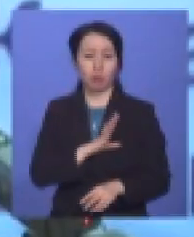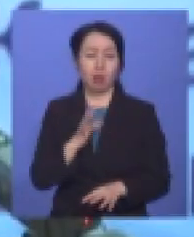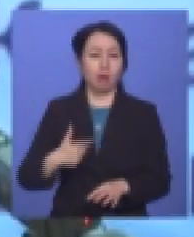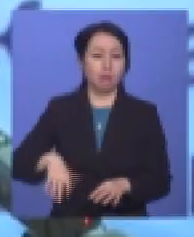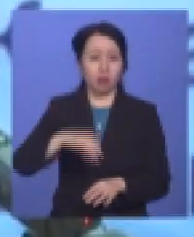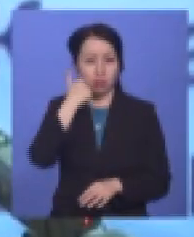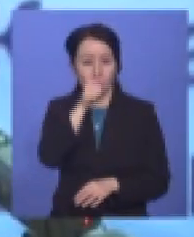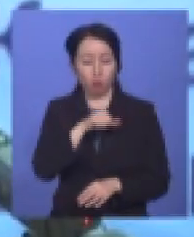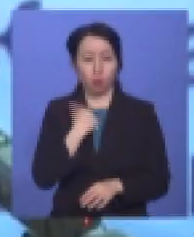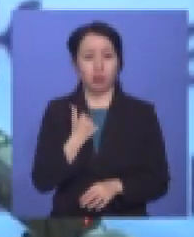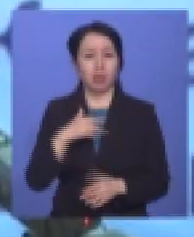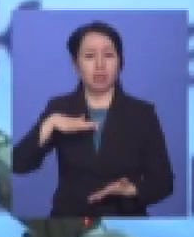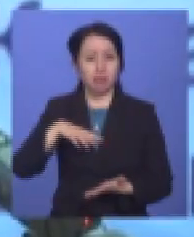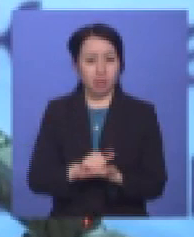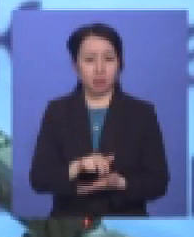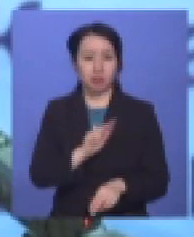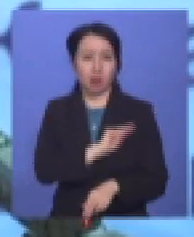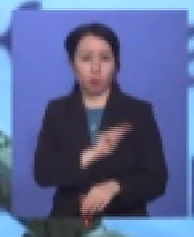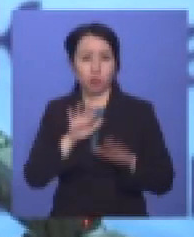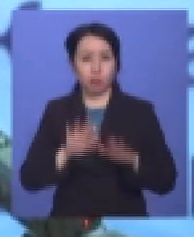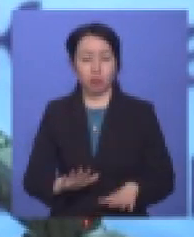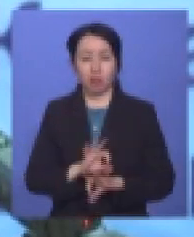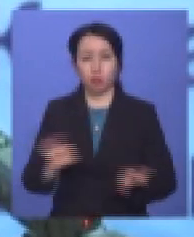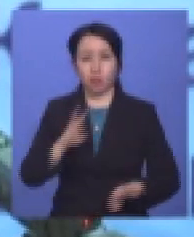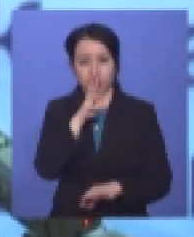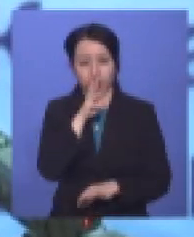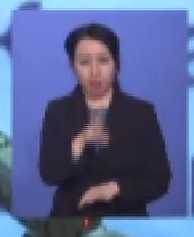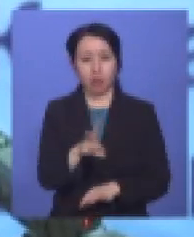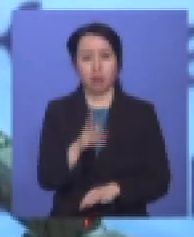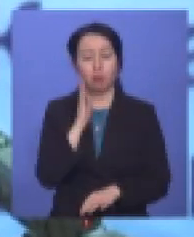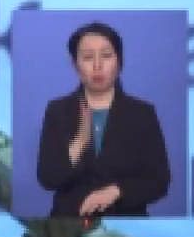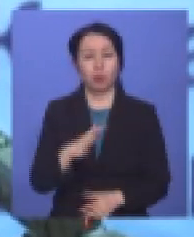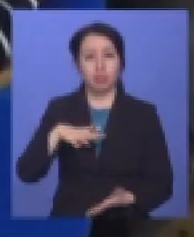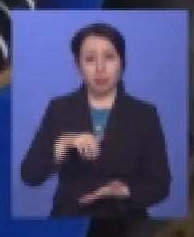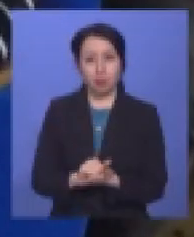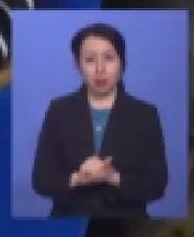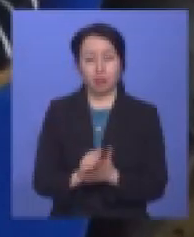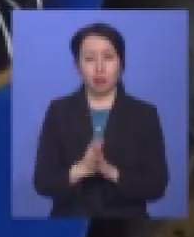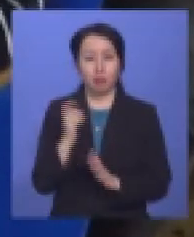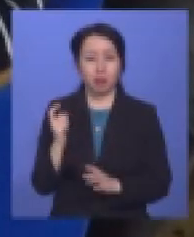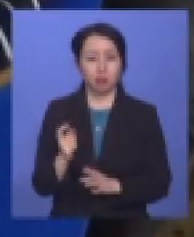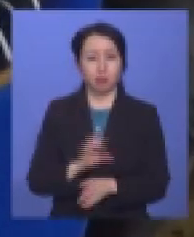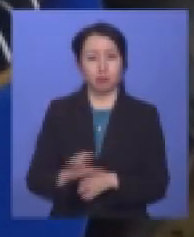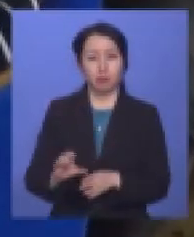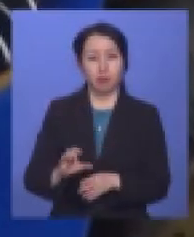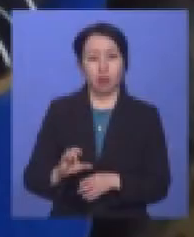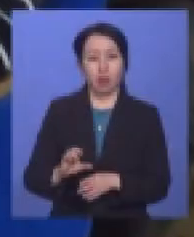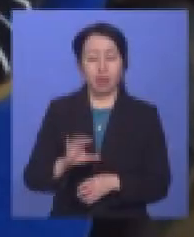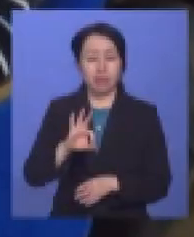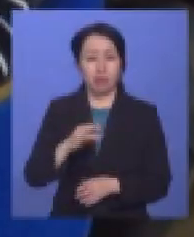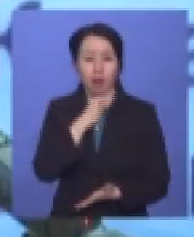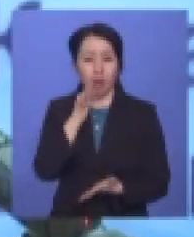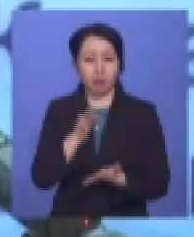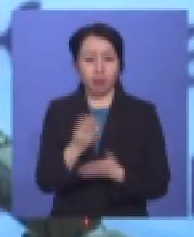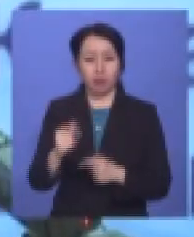содержание, круглогодичная занятость, хорошая зарплата, будете заниматься кормопроизводством. Потом все-таки социальная